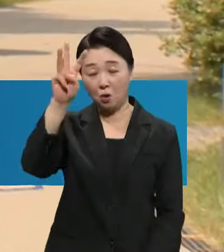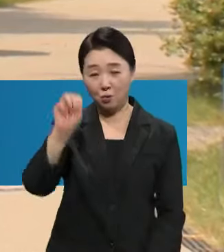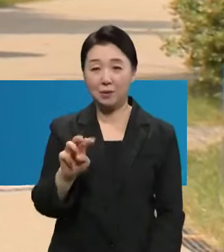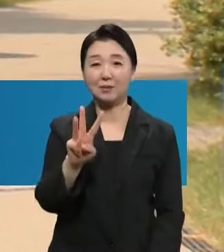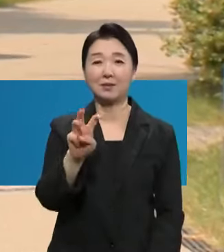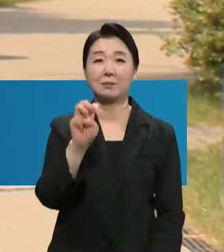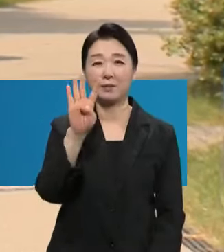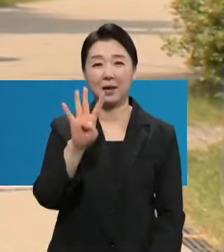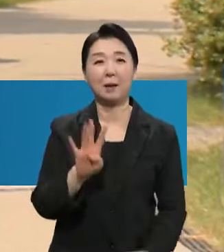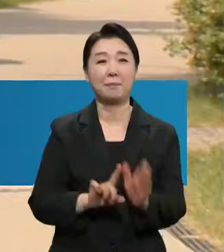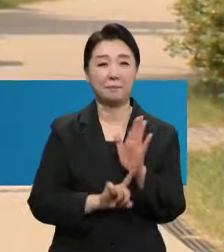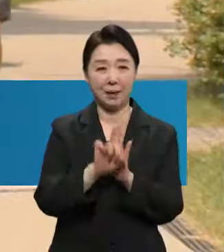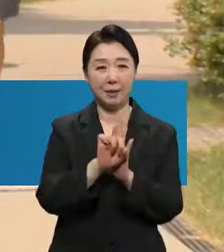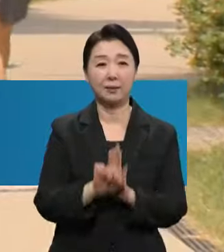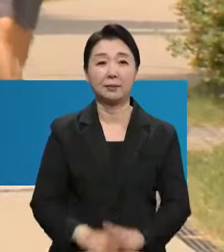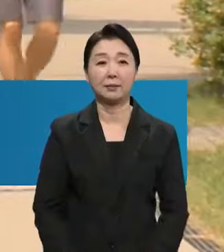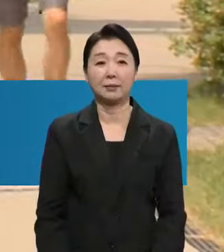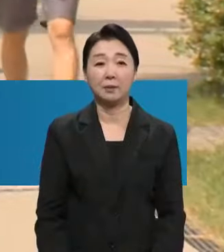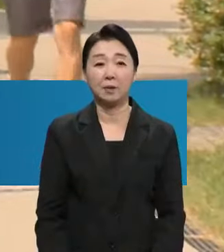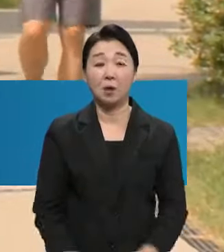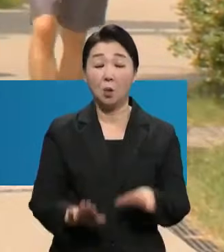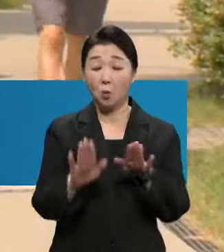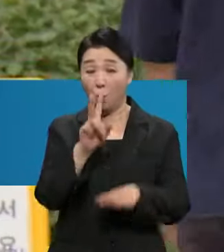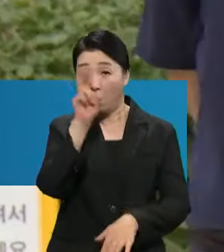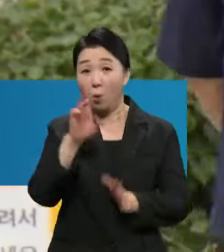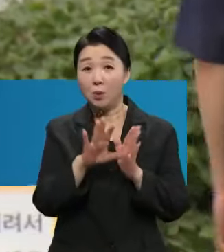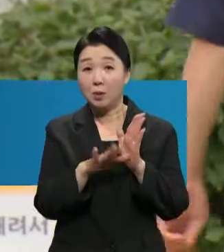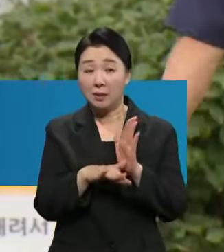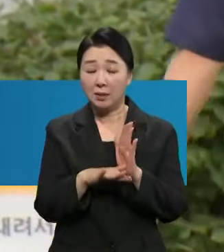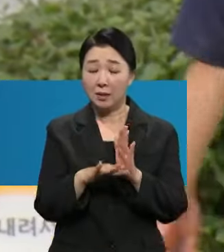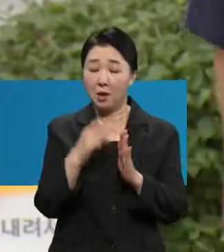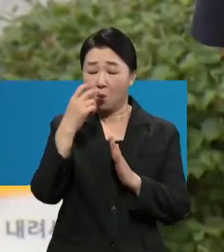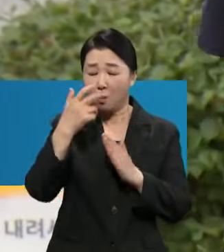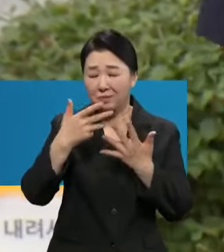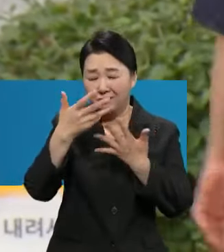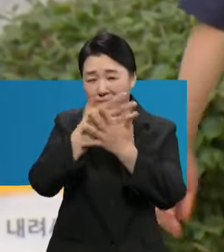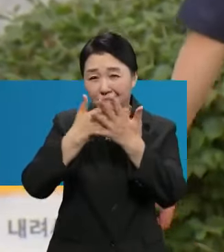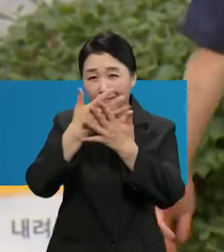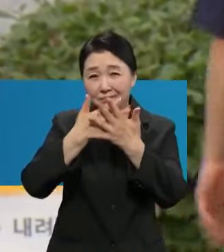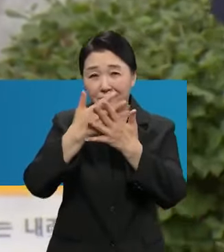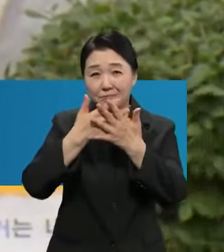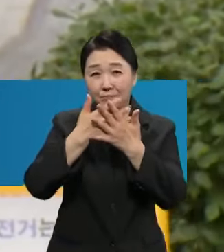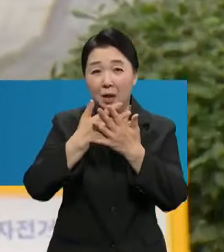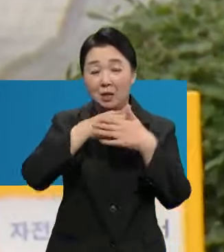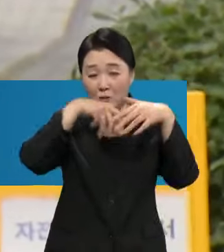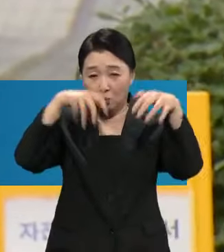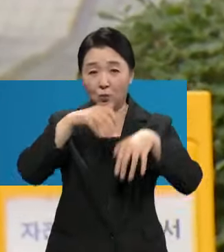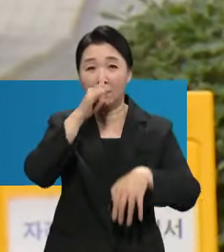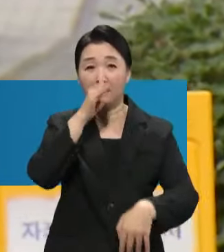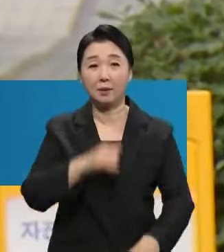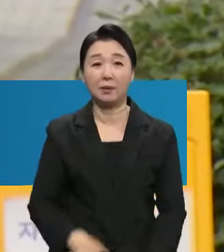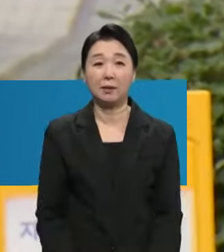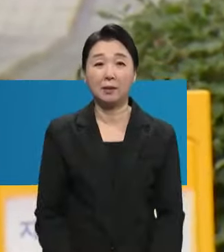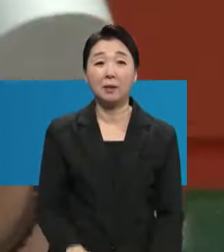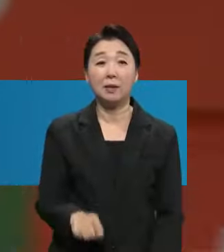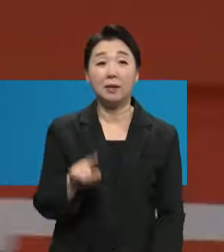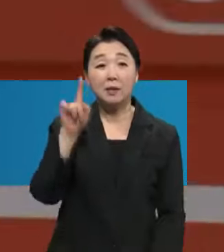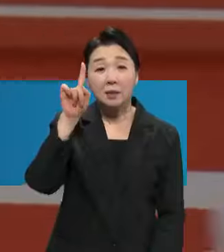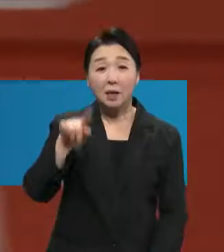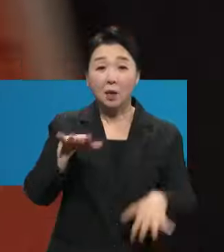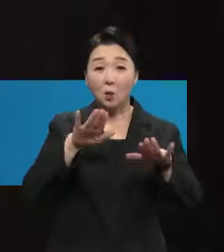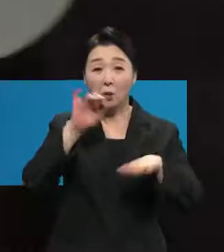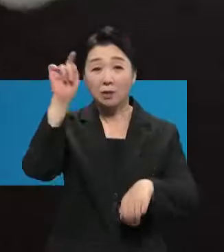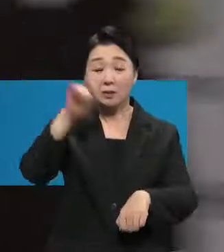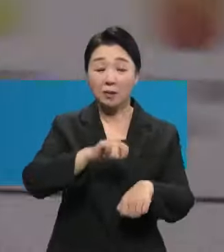34도까지 오를 전망입니다 오후 들어서는 대기 불안정으로 곳곳에 소나기도 내리겠습니다 내일은 오늘 새벽